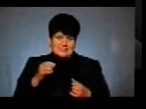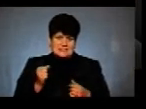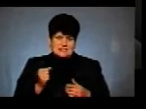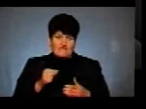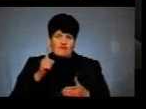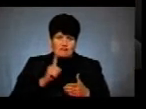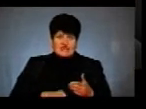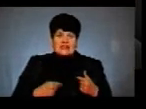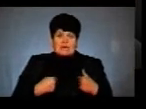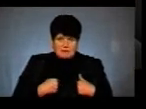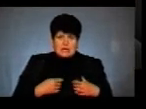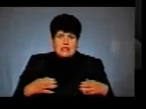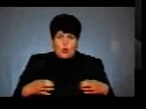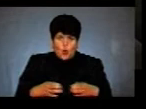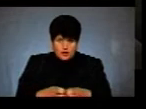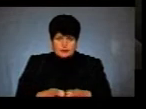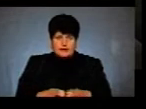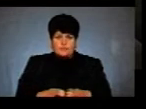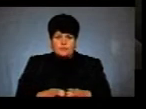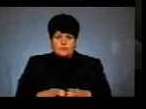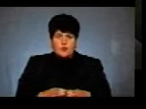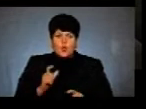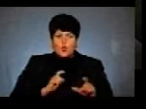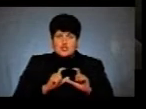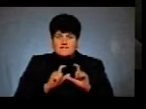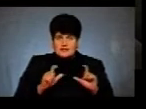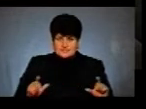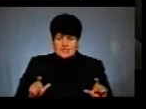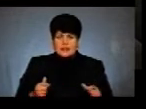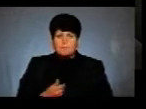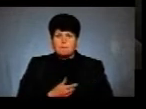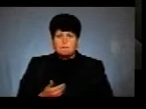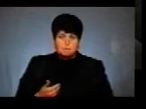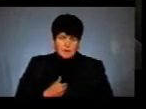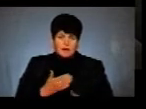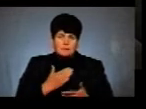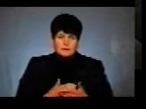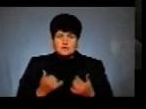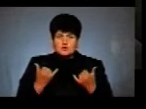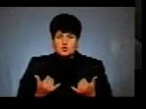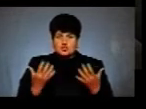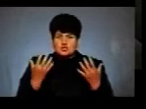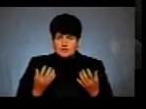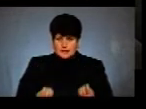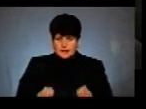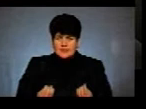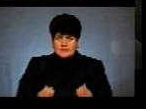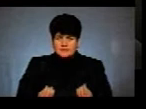вірений мені колективом моїм університет, ми маємо на сьогоднішній день